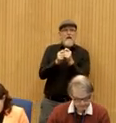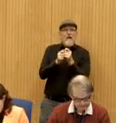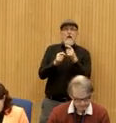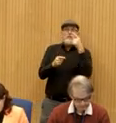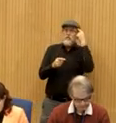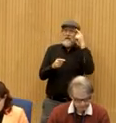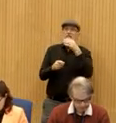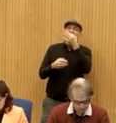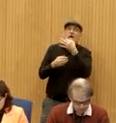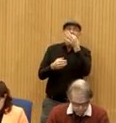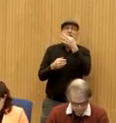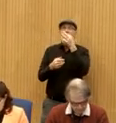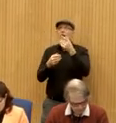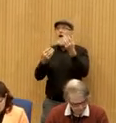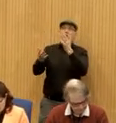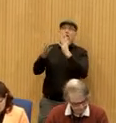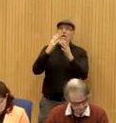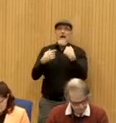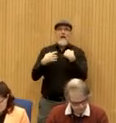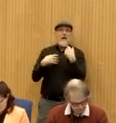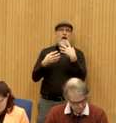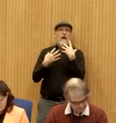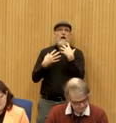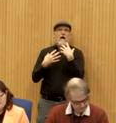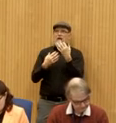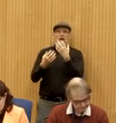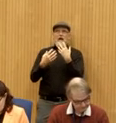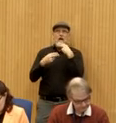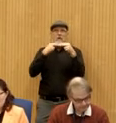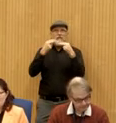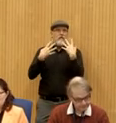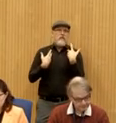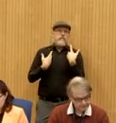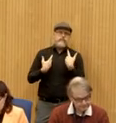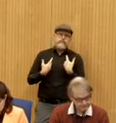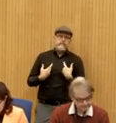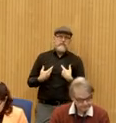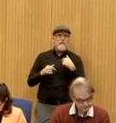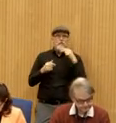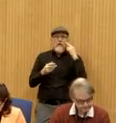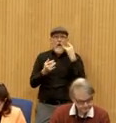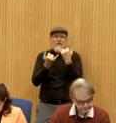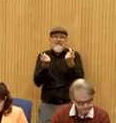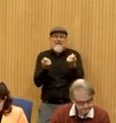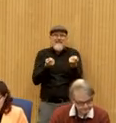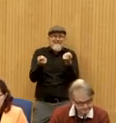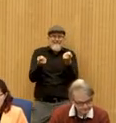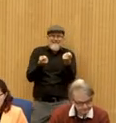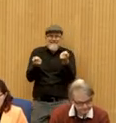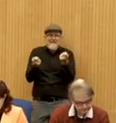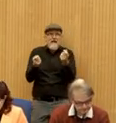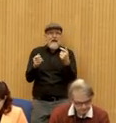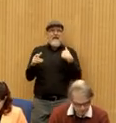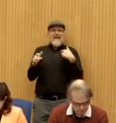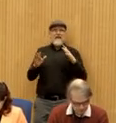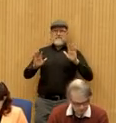Bei einer Methode geht es um Vorurteile, Schubladendenken oder Exklusion. Alle